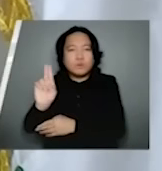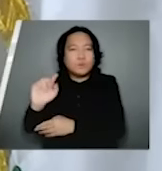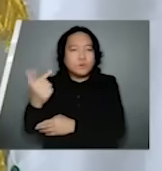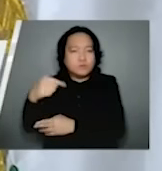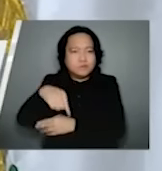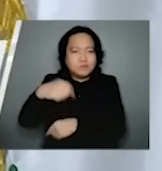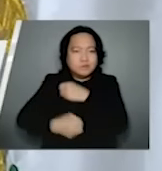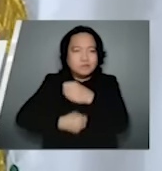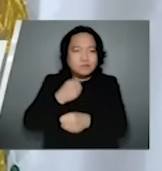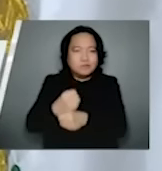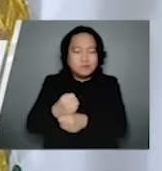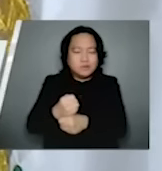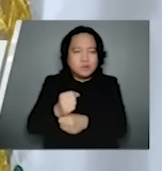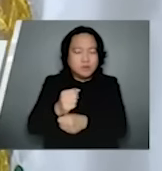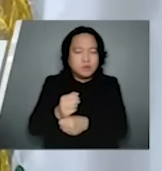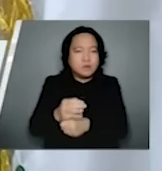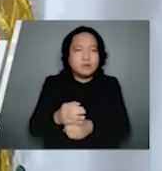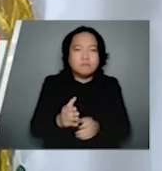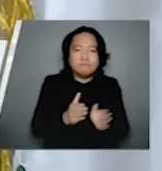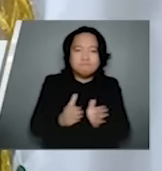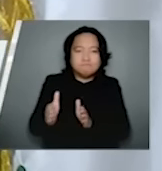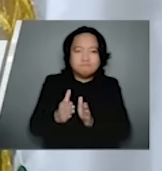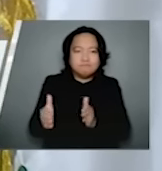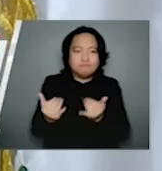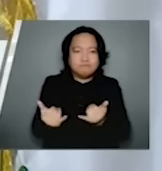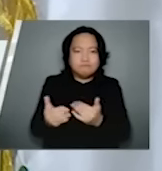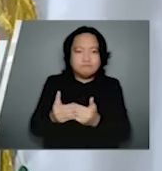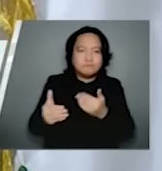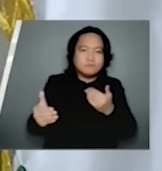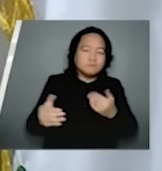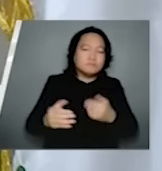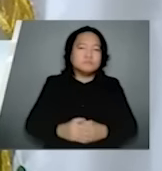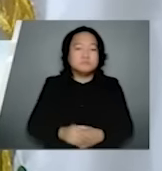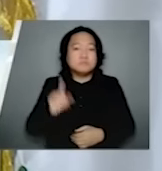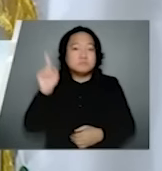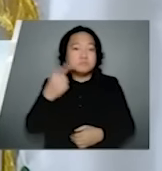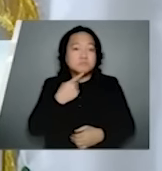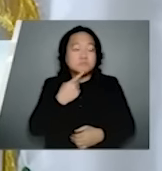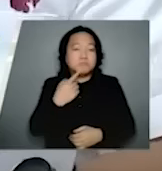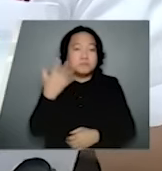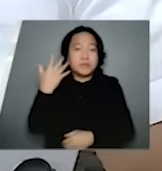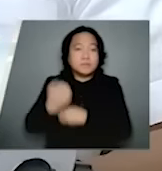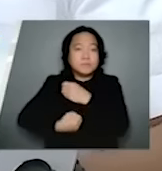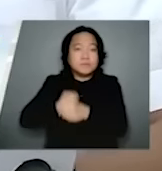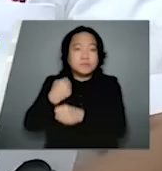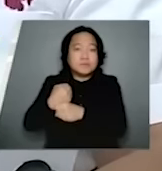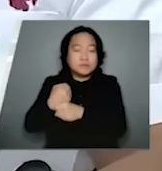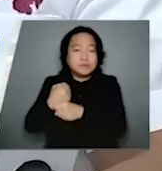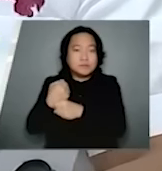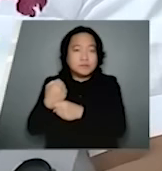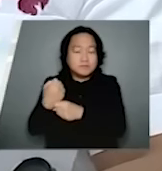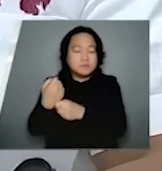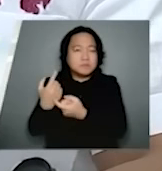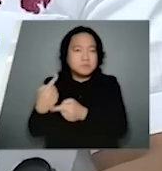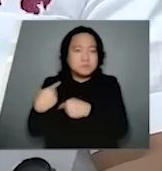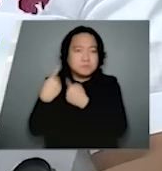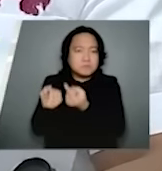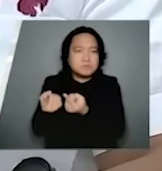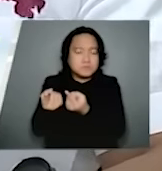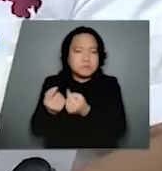years, yung record natin ng episodes ng El Nino is 8. Yung La Nina, if